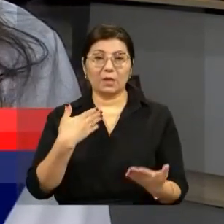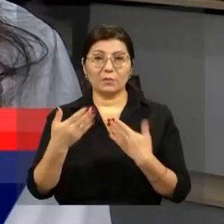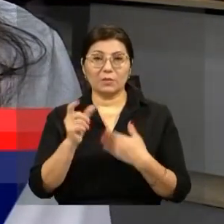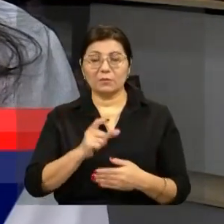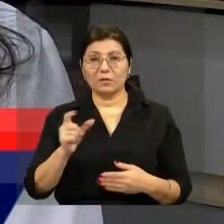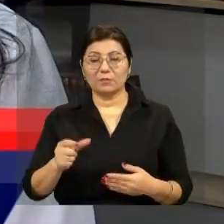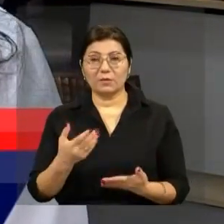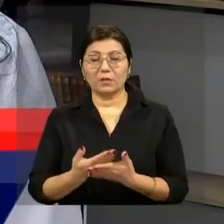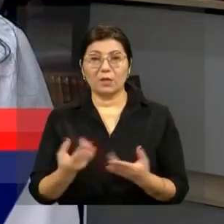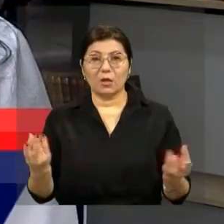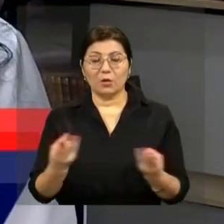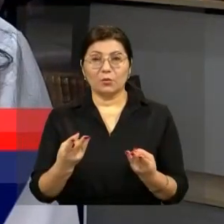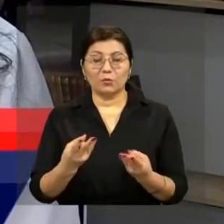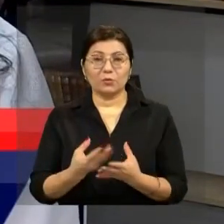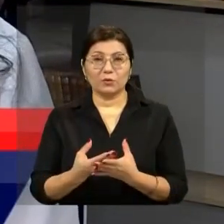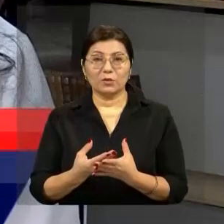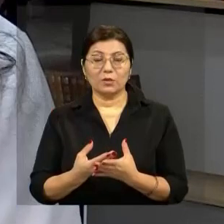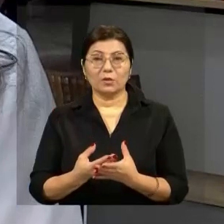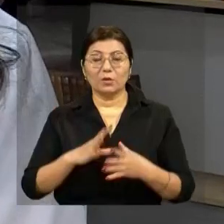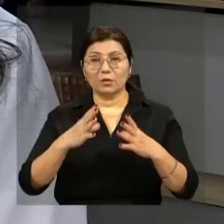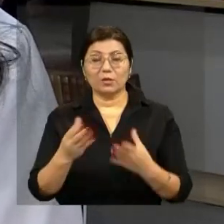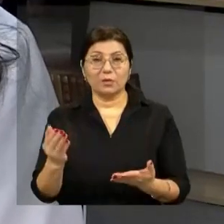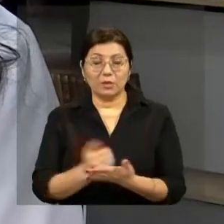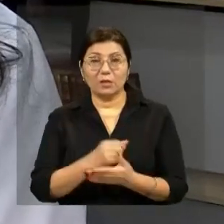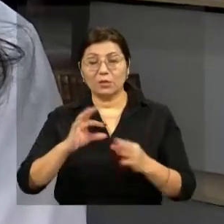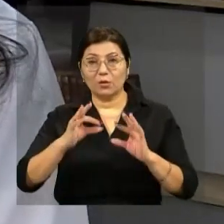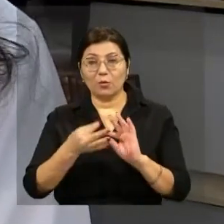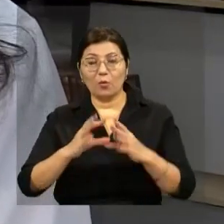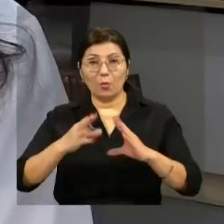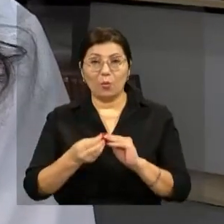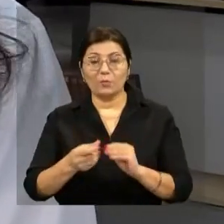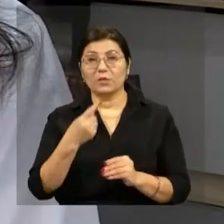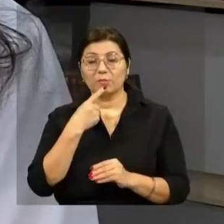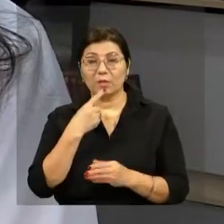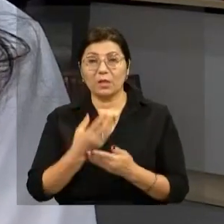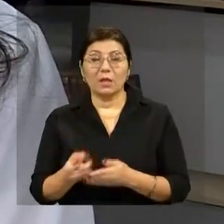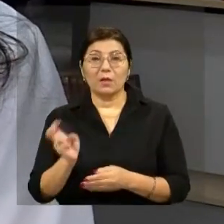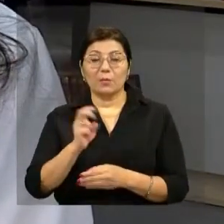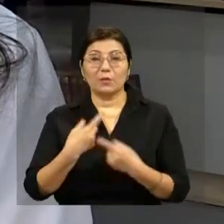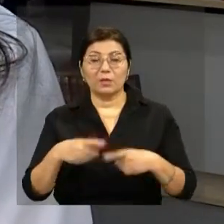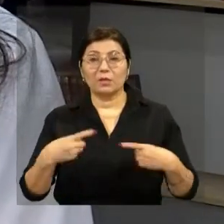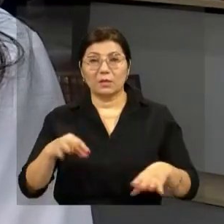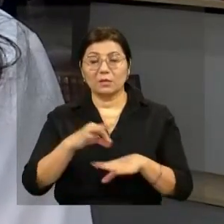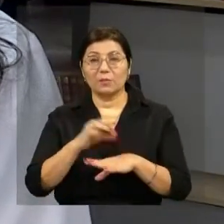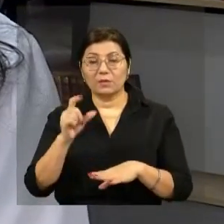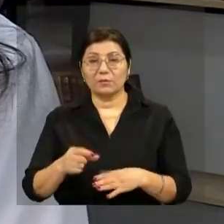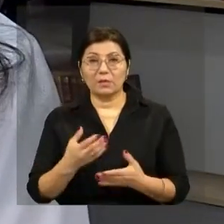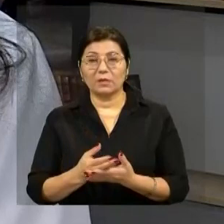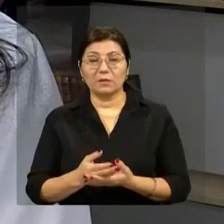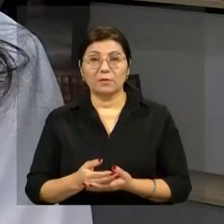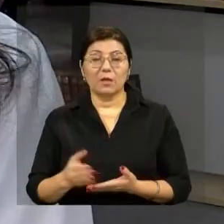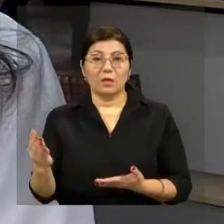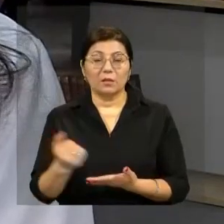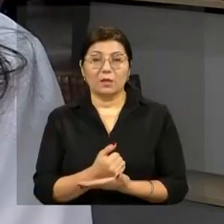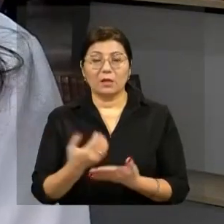Надо находить с любым человеком общий язык, потому что тебе приходят разные пациенты, и ты должен находить с каждым пациентом общение.